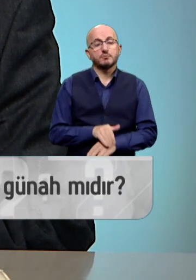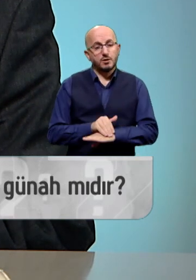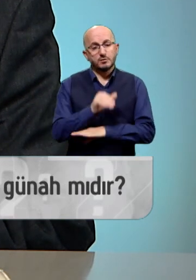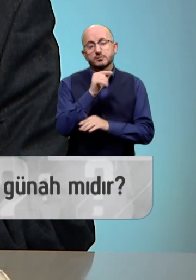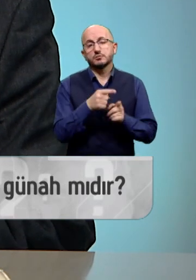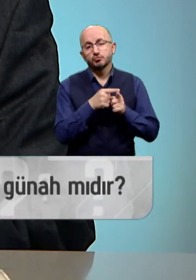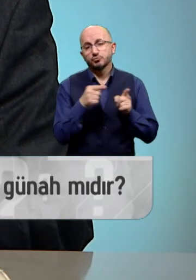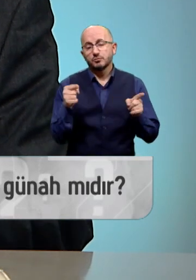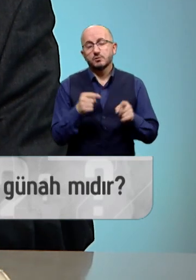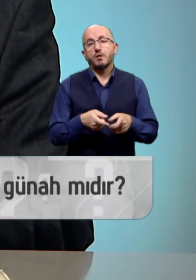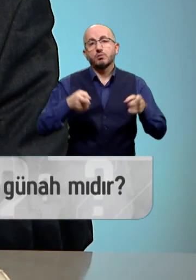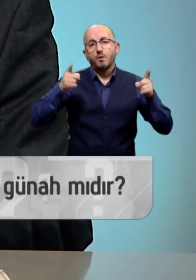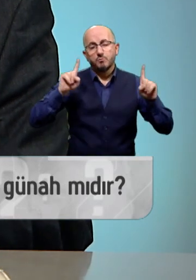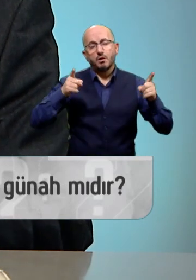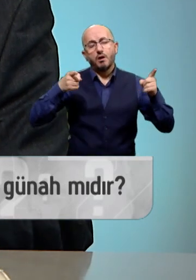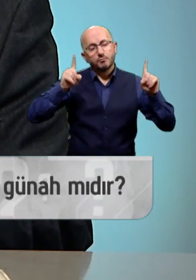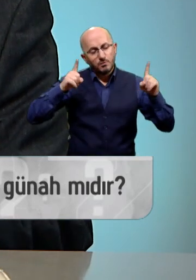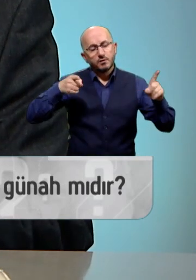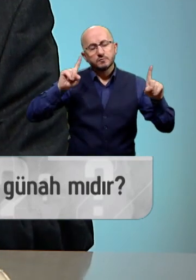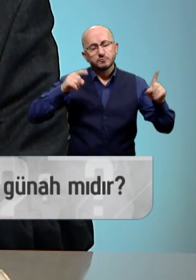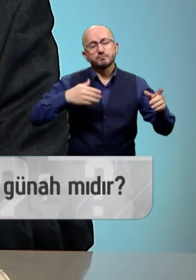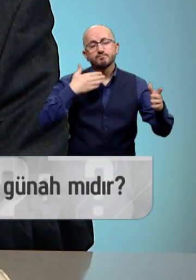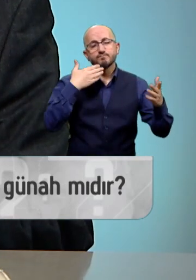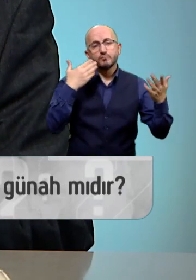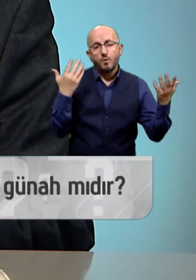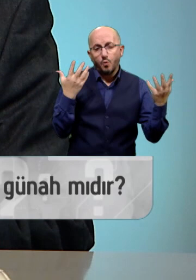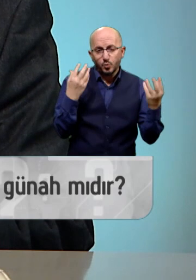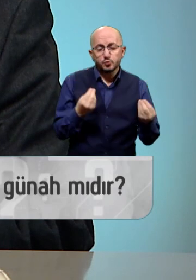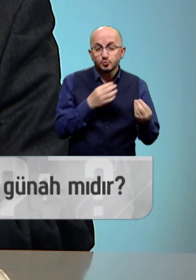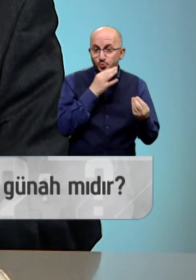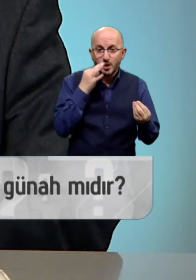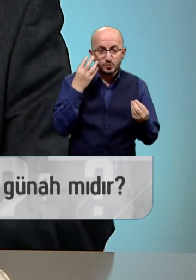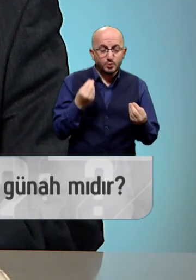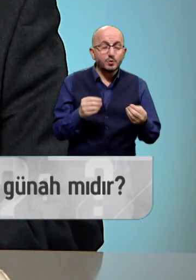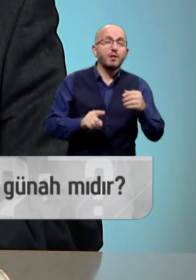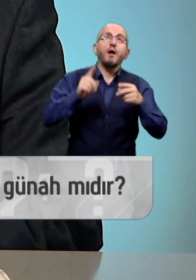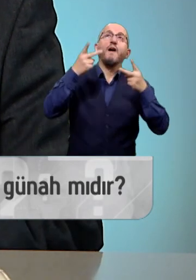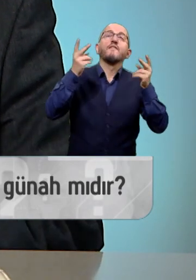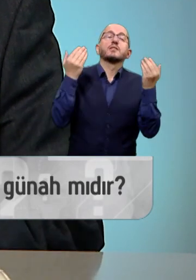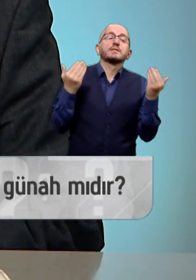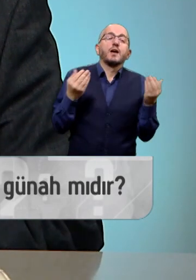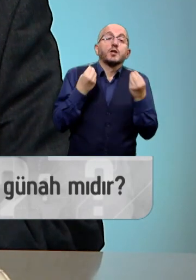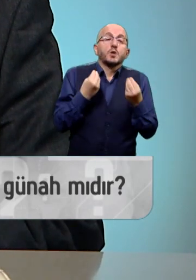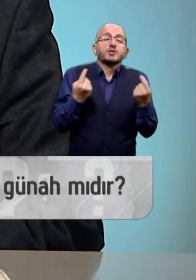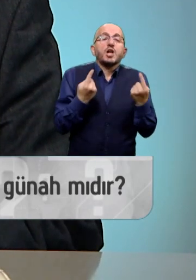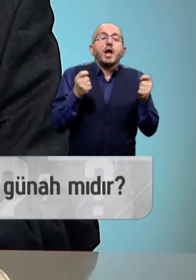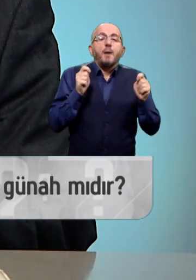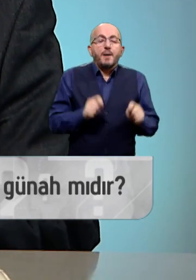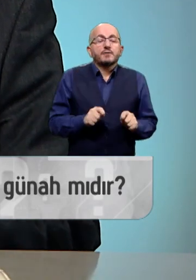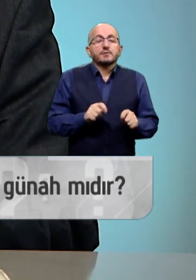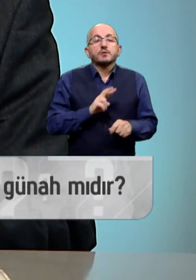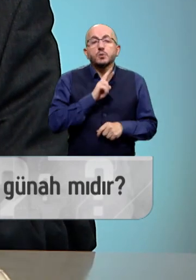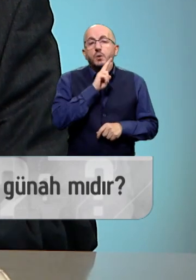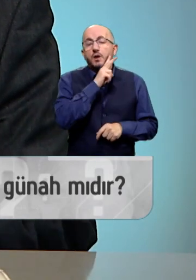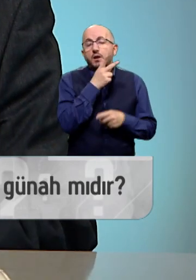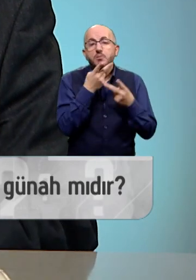yaşadığınız takdirde bak tevbe etme imkanınız olur. Cenab-ı Hak'tan af dilersiniz. Güzel şeyler yaparsınız.